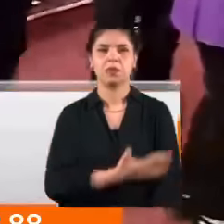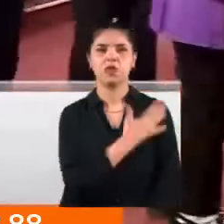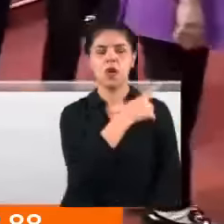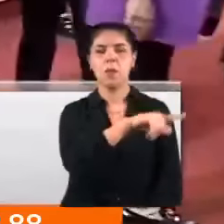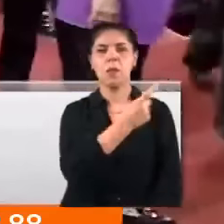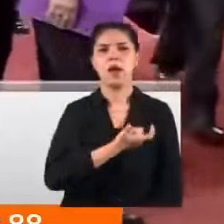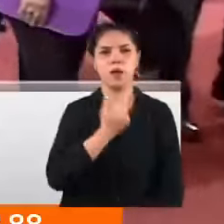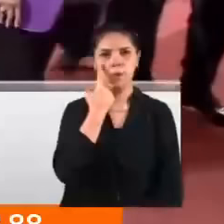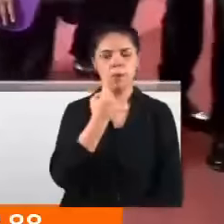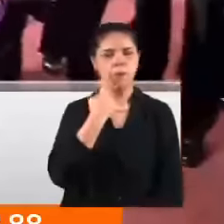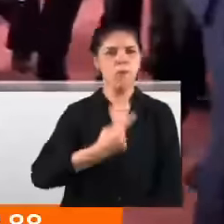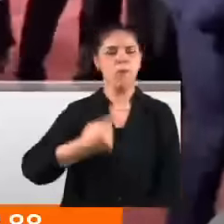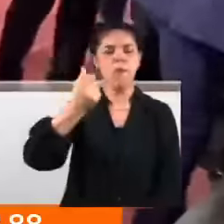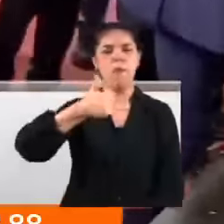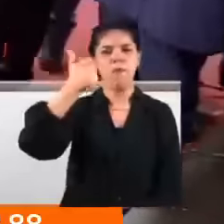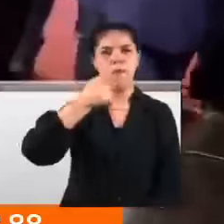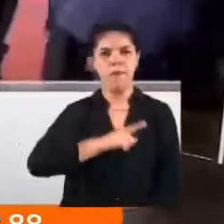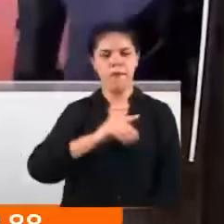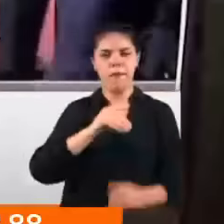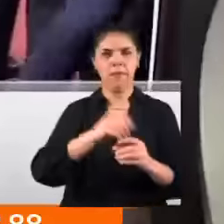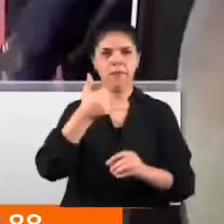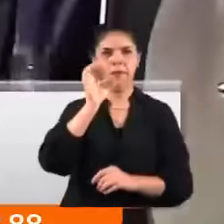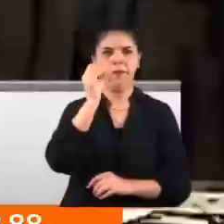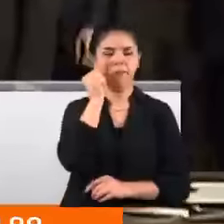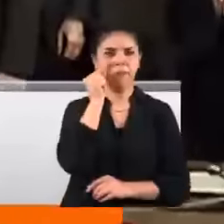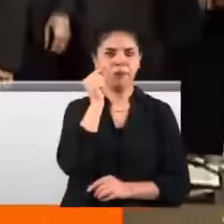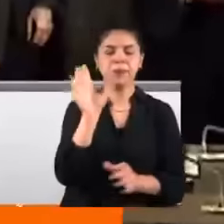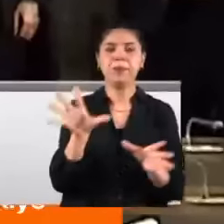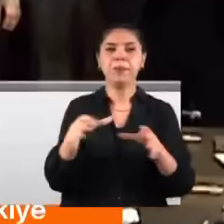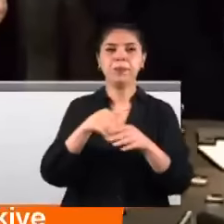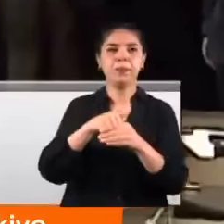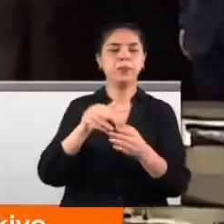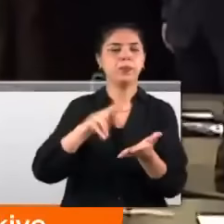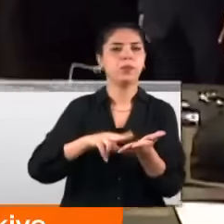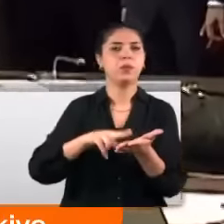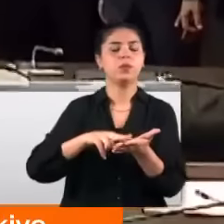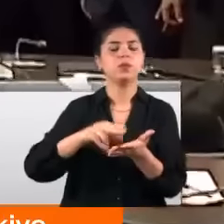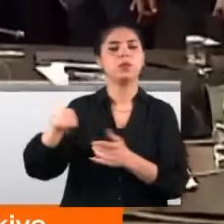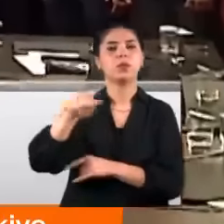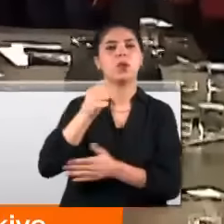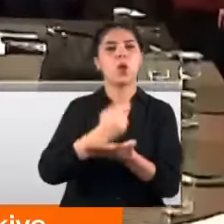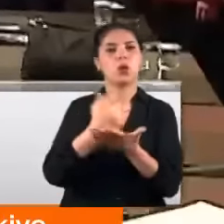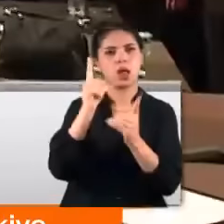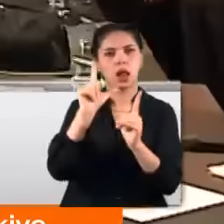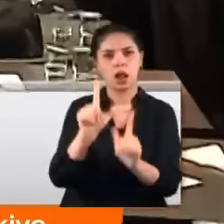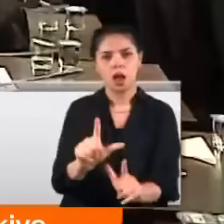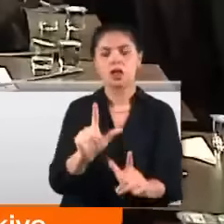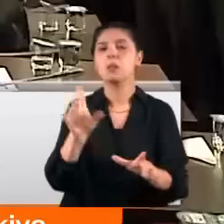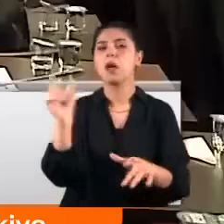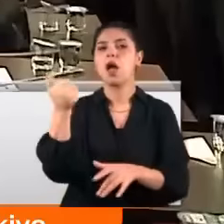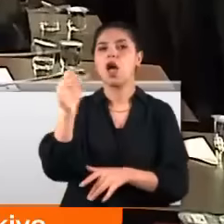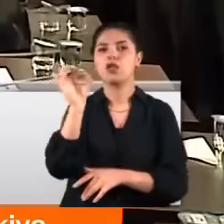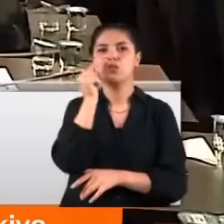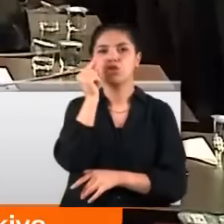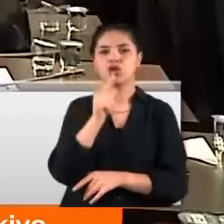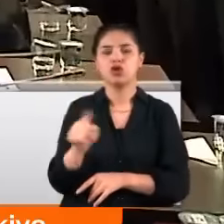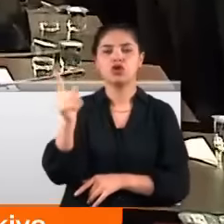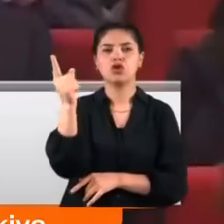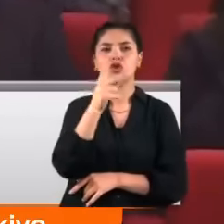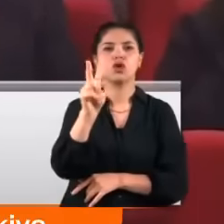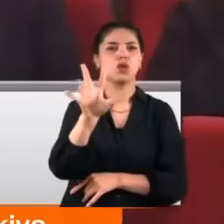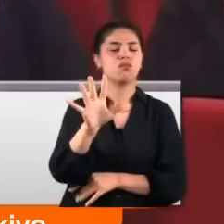tüzüğüne göre Cumhurbaşkanı adaylığı için 60 kişilik parti meclisinin onayı gerekiyor. 60 kişilik parti meclisinin %25'ini